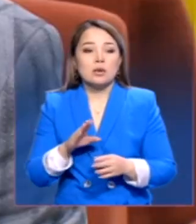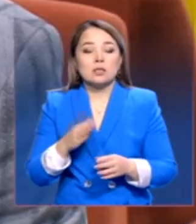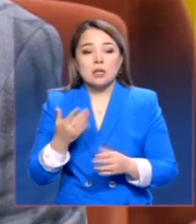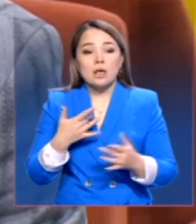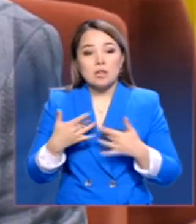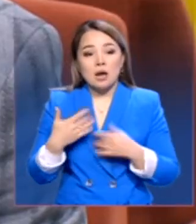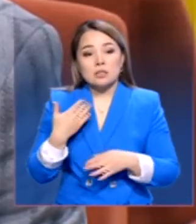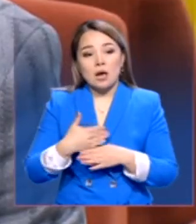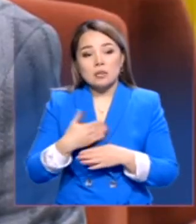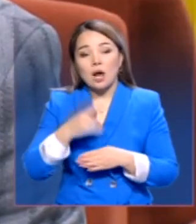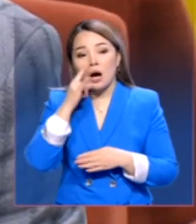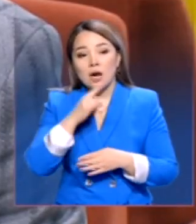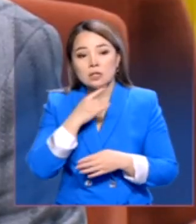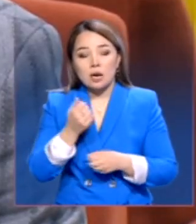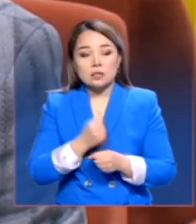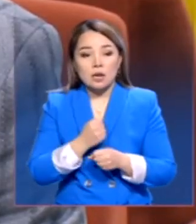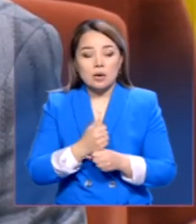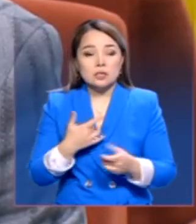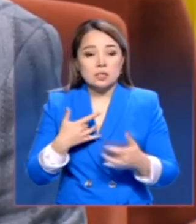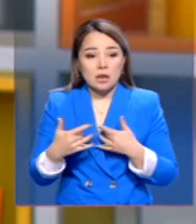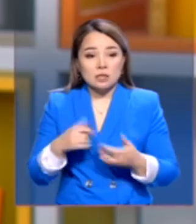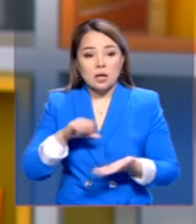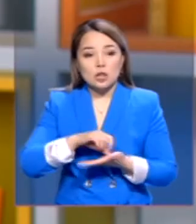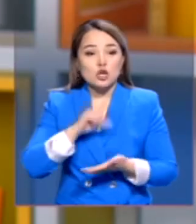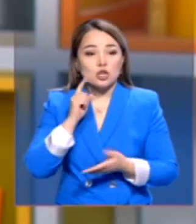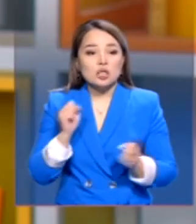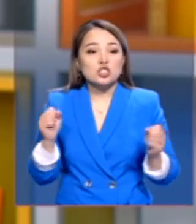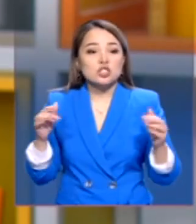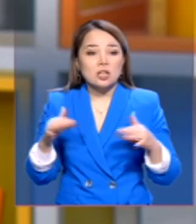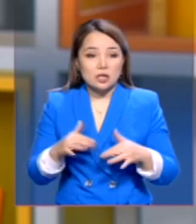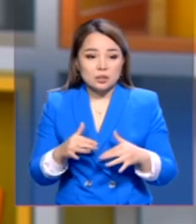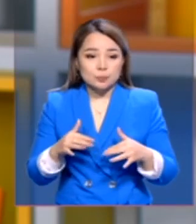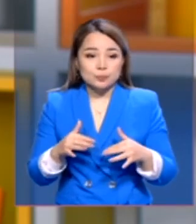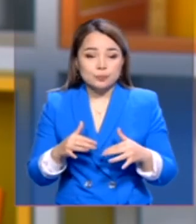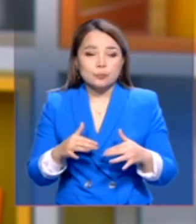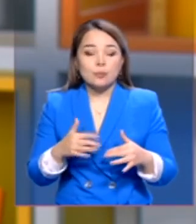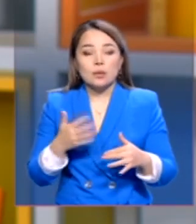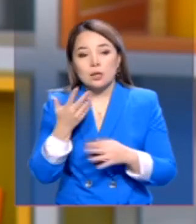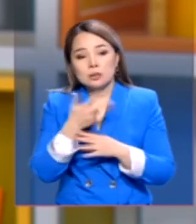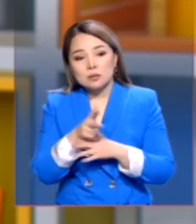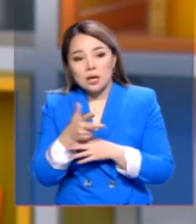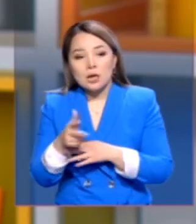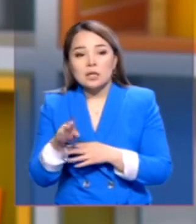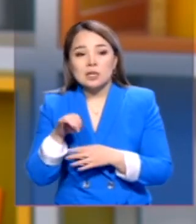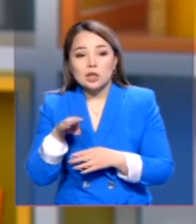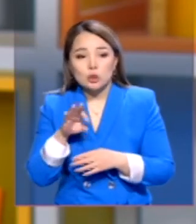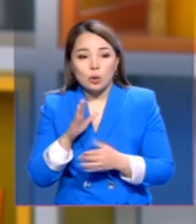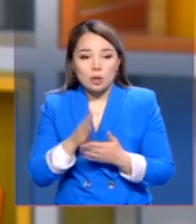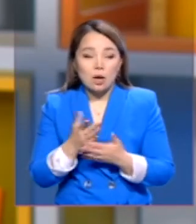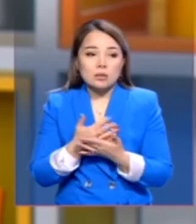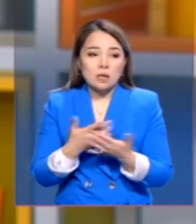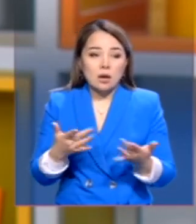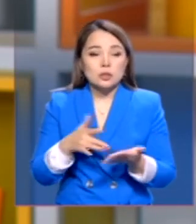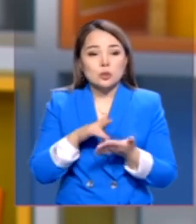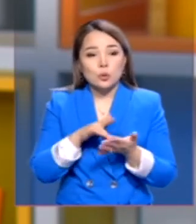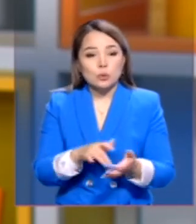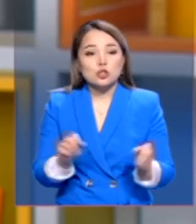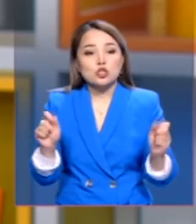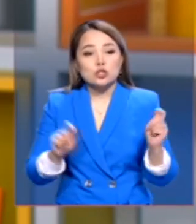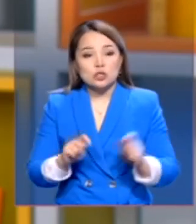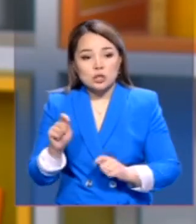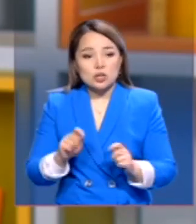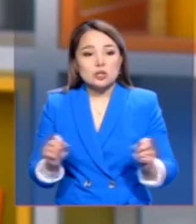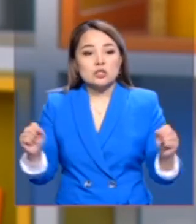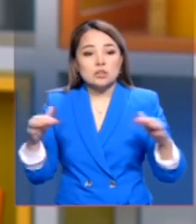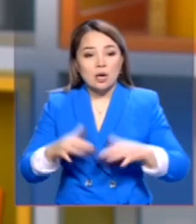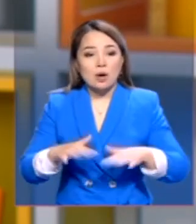Қарағандыда. Қазір ол жерге жастар жиналады, TikTok түсіретін, туристерді жинайтын бір